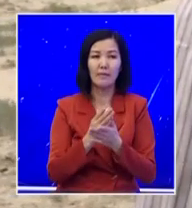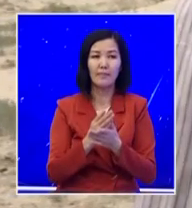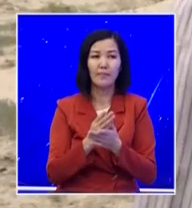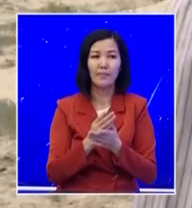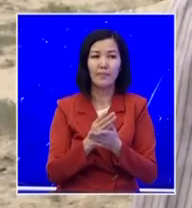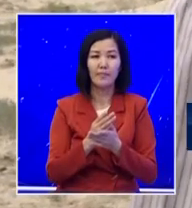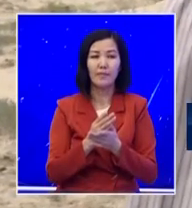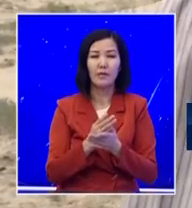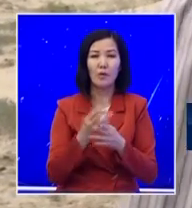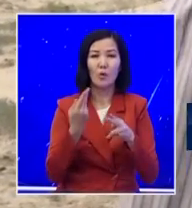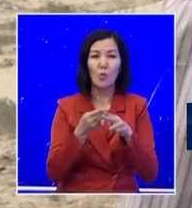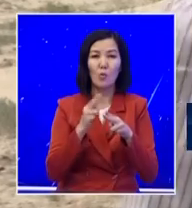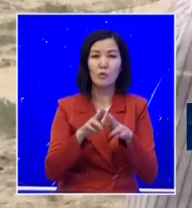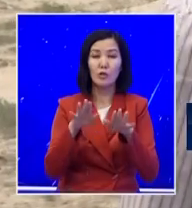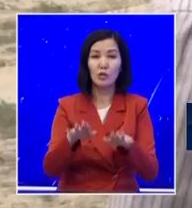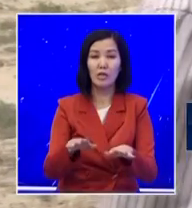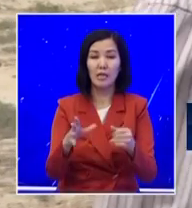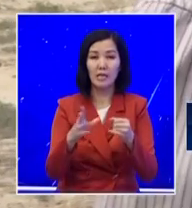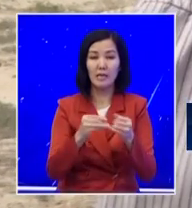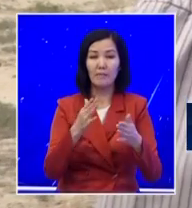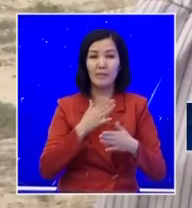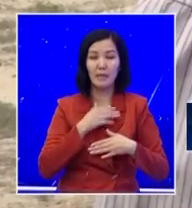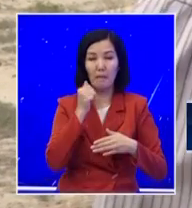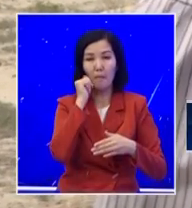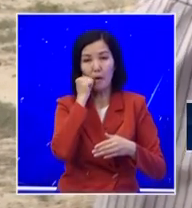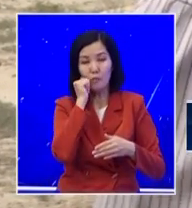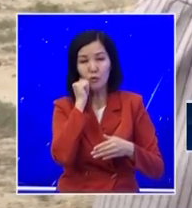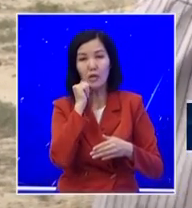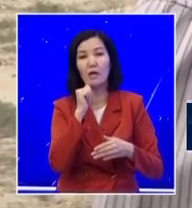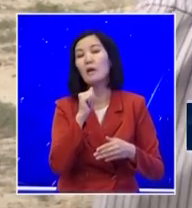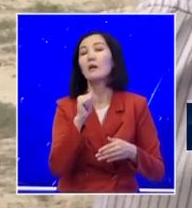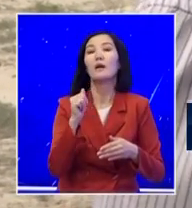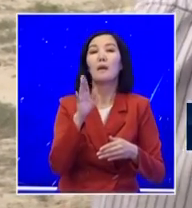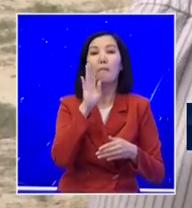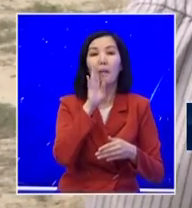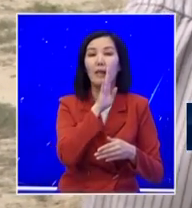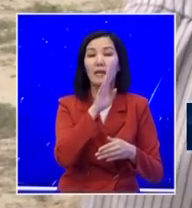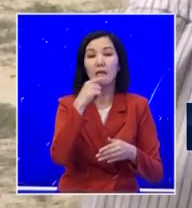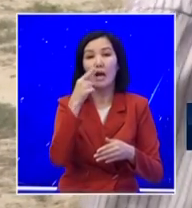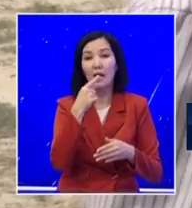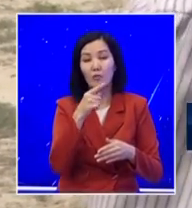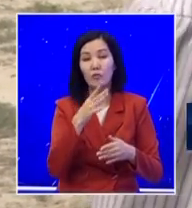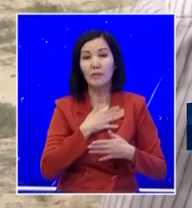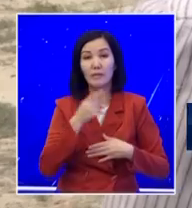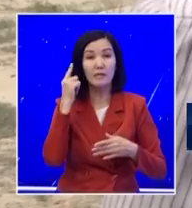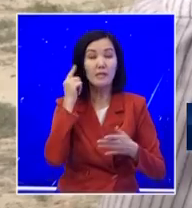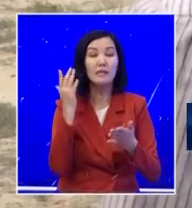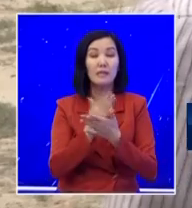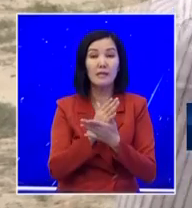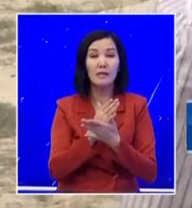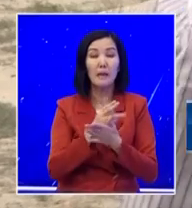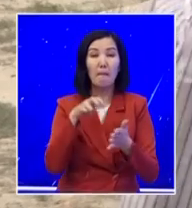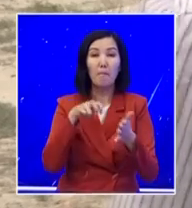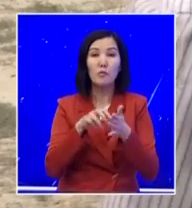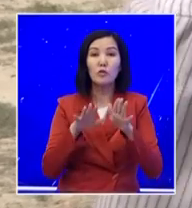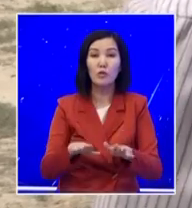орын дейді, осы алды. На жерде почта біздің әжелеріміздің, үлкен шешелеріміздің айтуынша естуіміз ғой енді біздіке де. Мынау почтаның орны болған